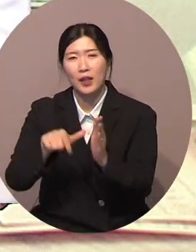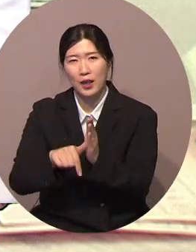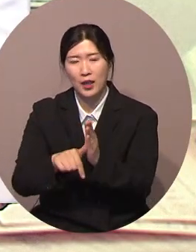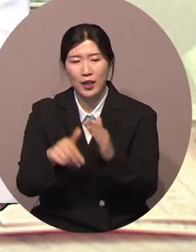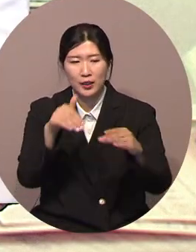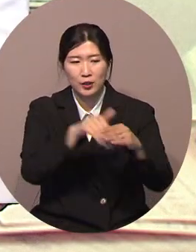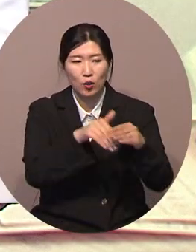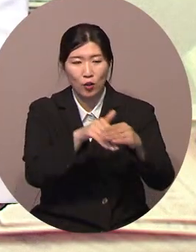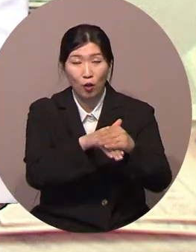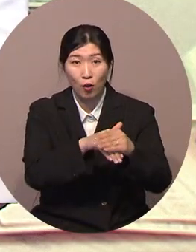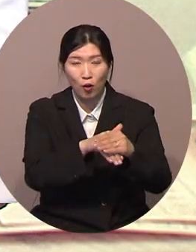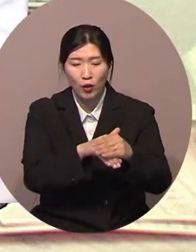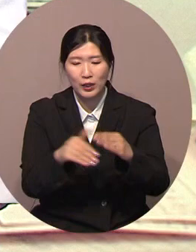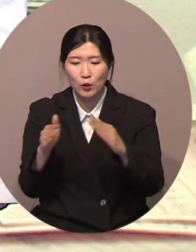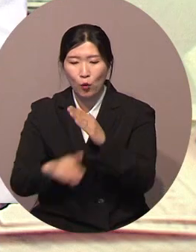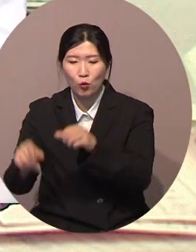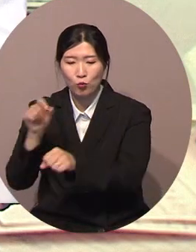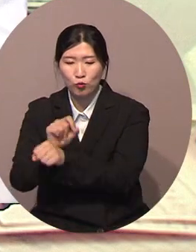일한 공무원들이